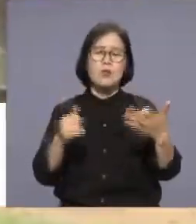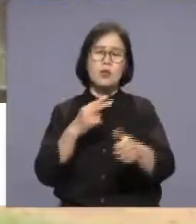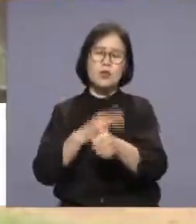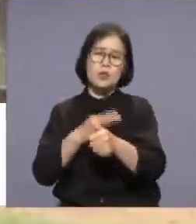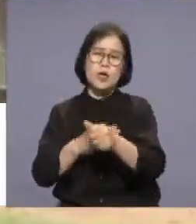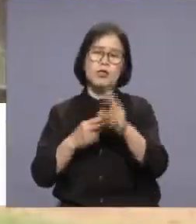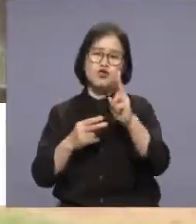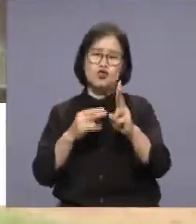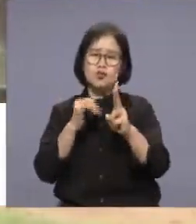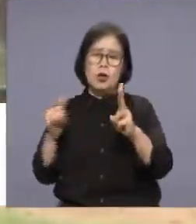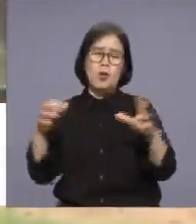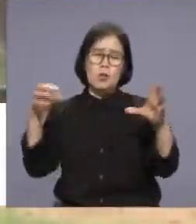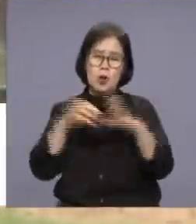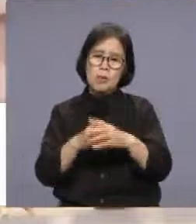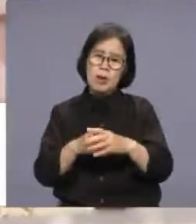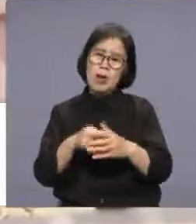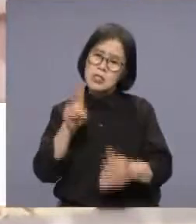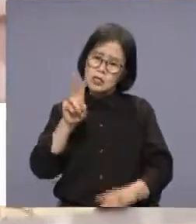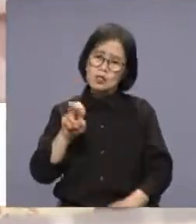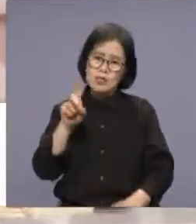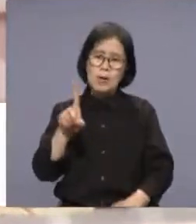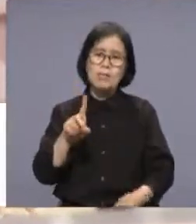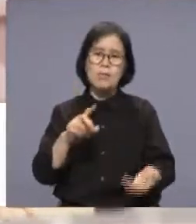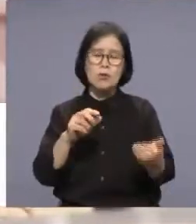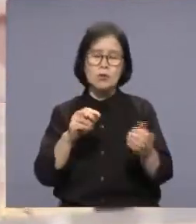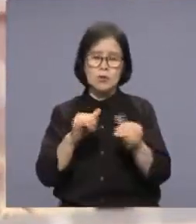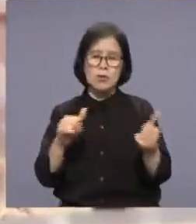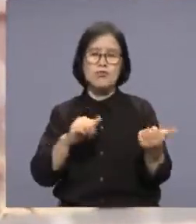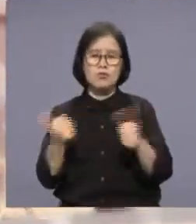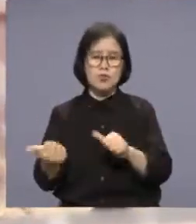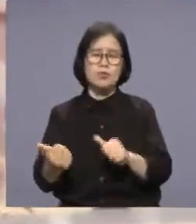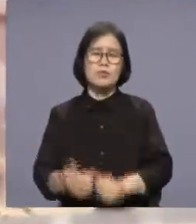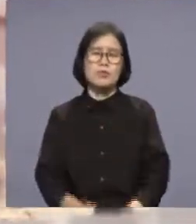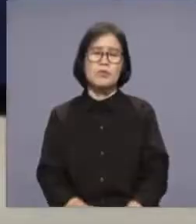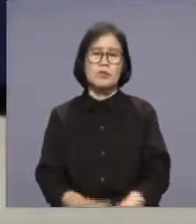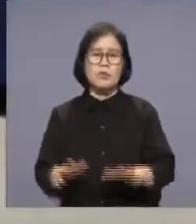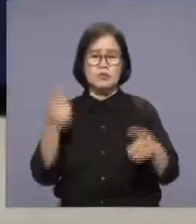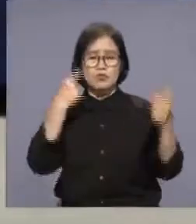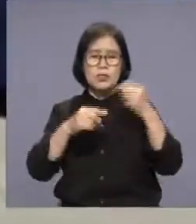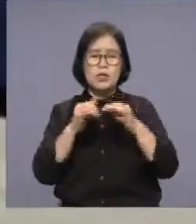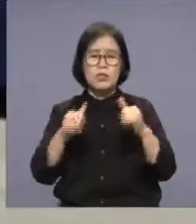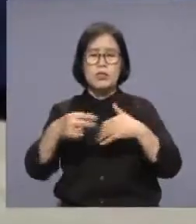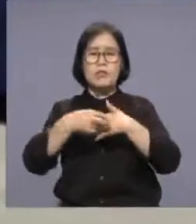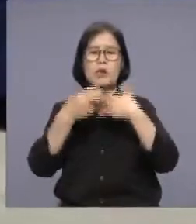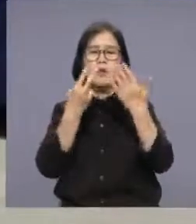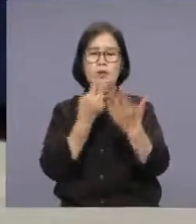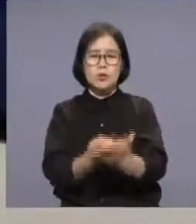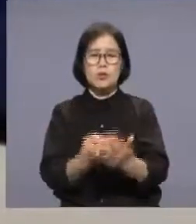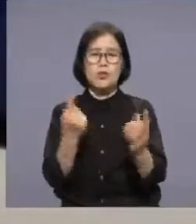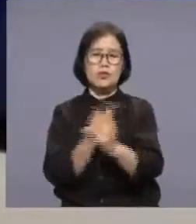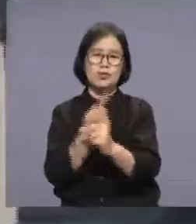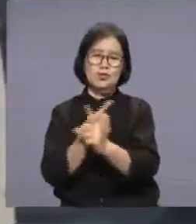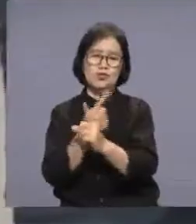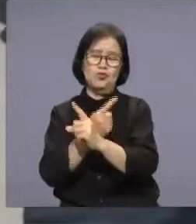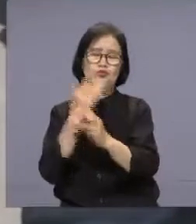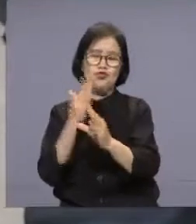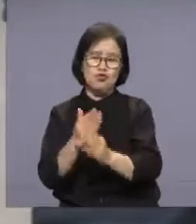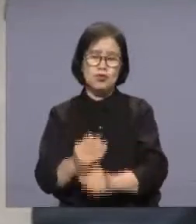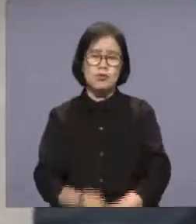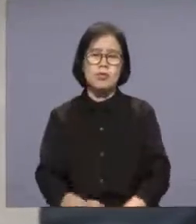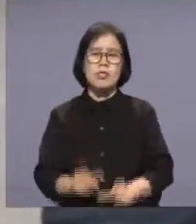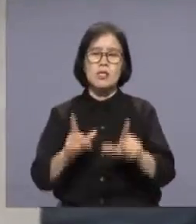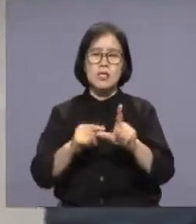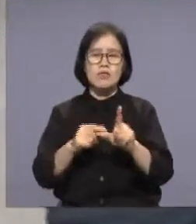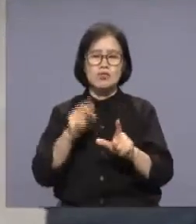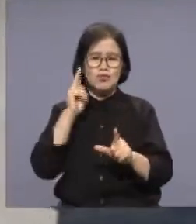교사 2명을 포함해 최소 21명이 숨졌습니다. 현재 부상자들은 병원으로 옮겨져 치료를 받고 있고